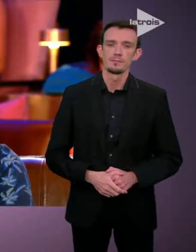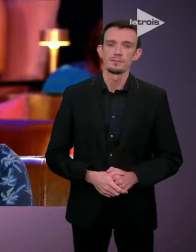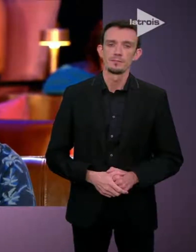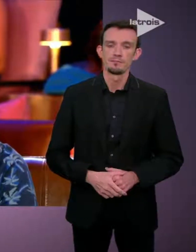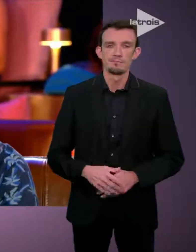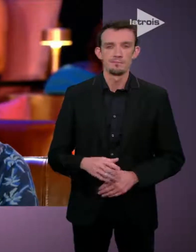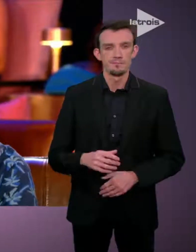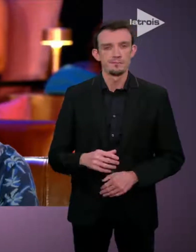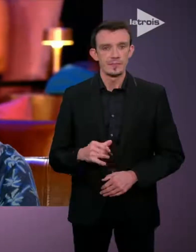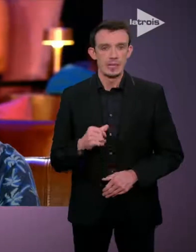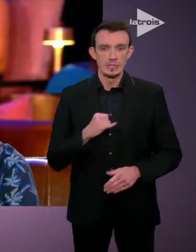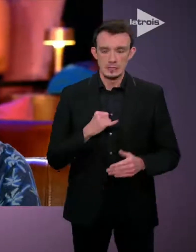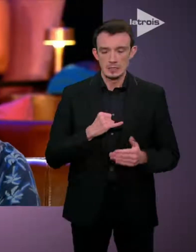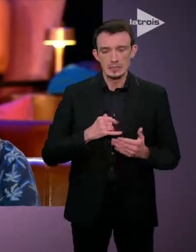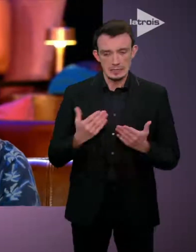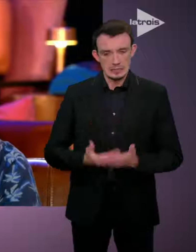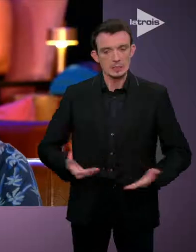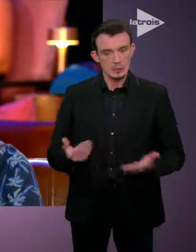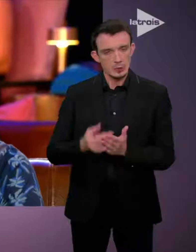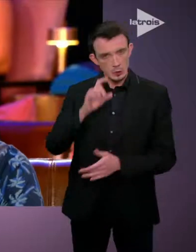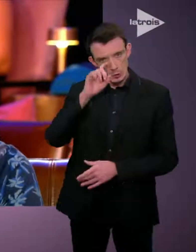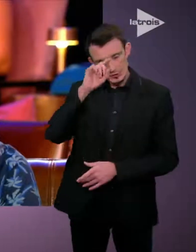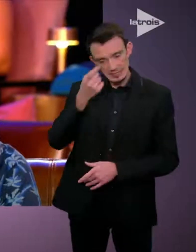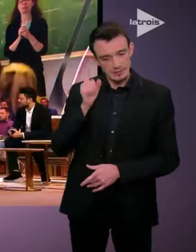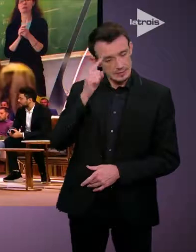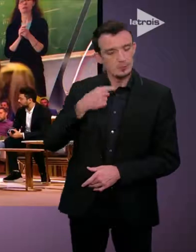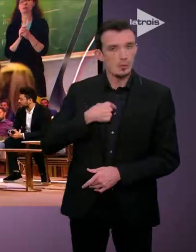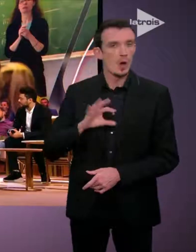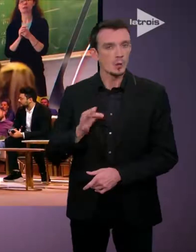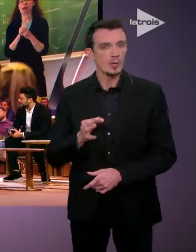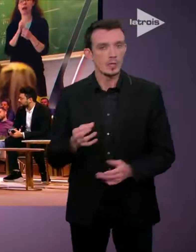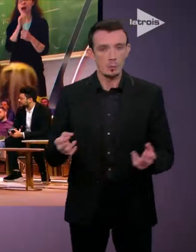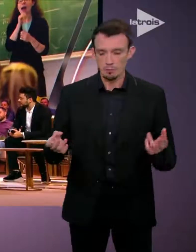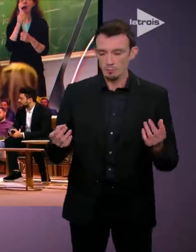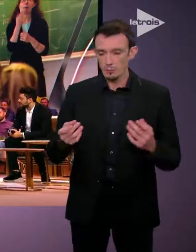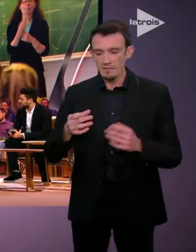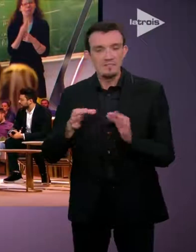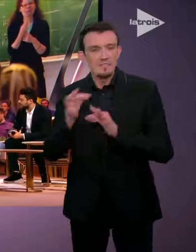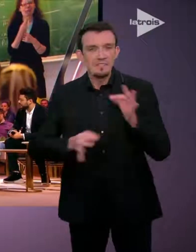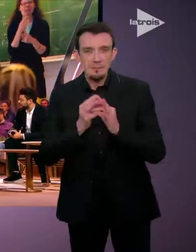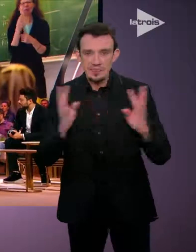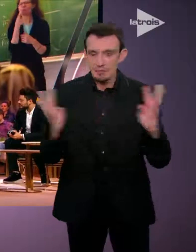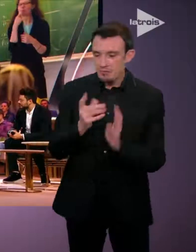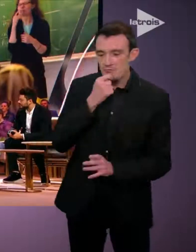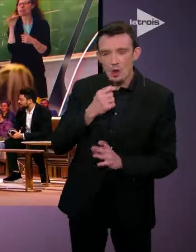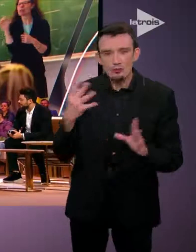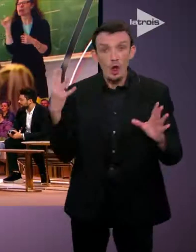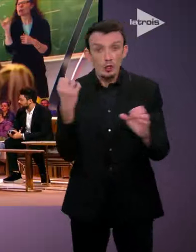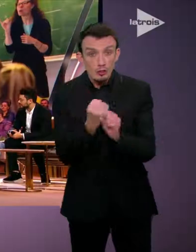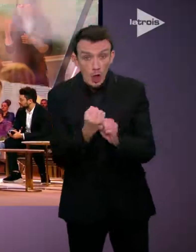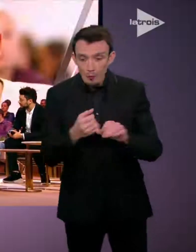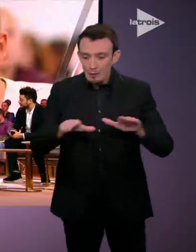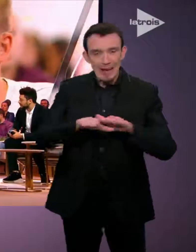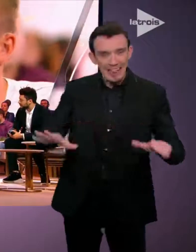il y a des situations plus difficiles pour moi. Par exemple, des réunions de famille où il y a tout le monde qui parle en même temps autour d'une table,